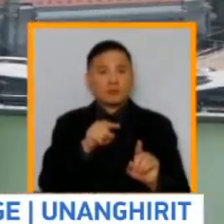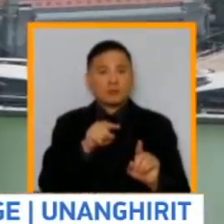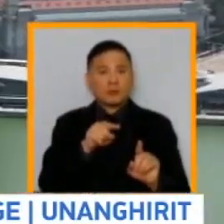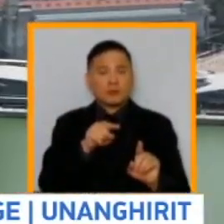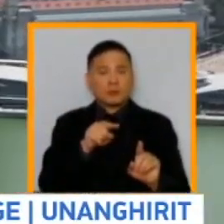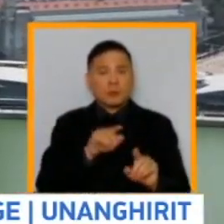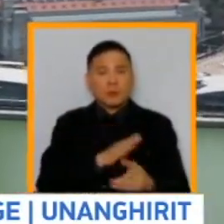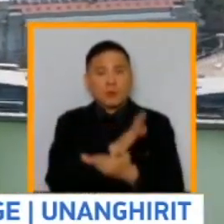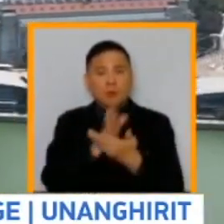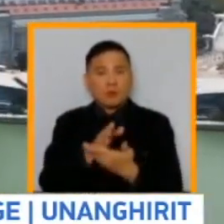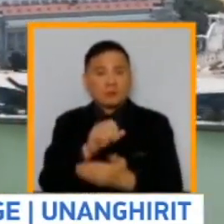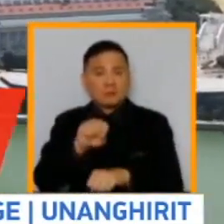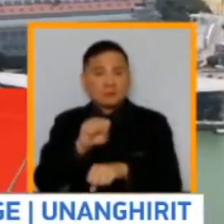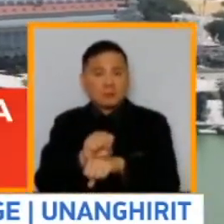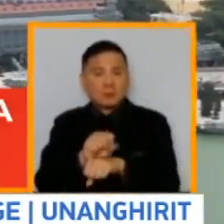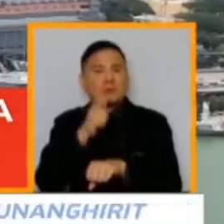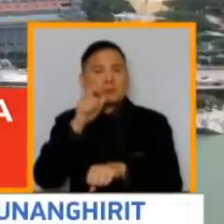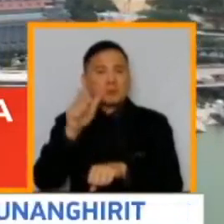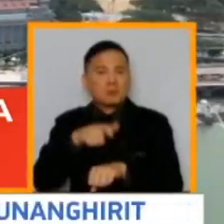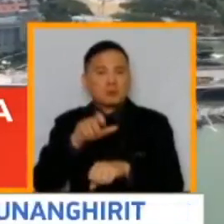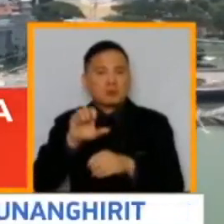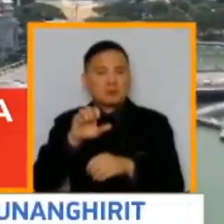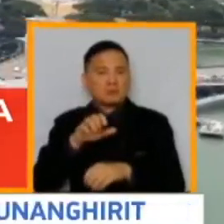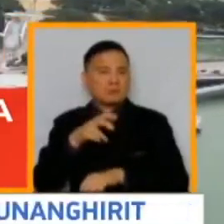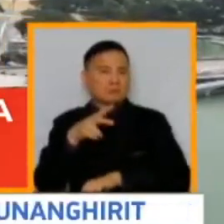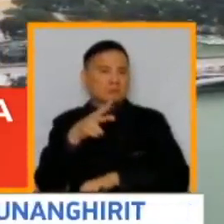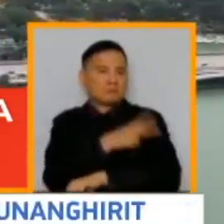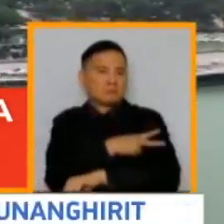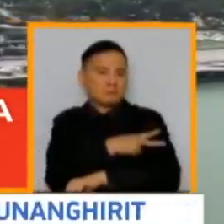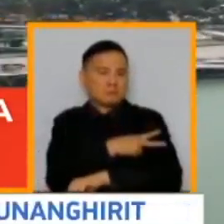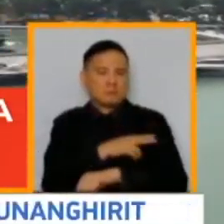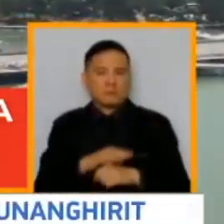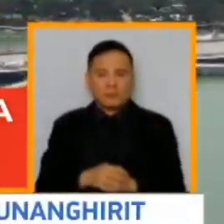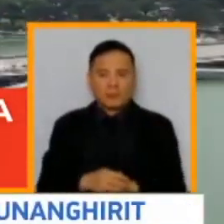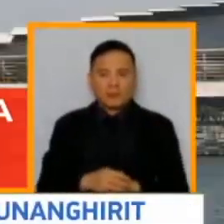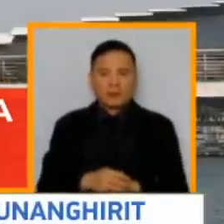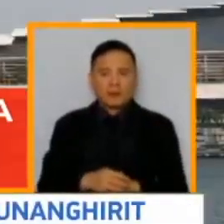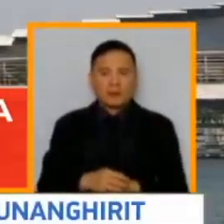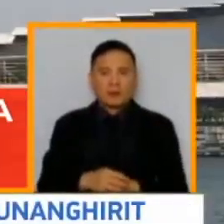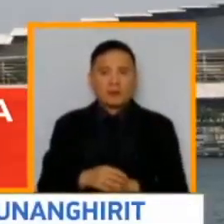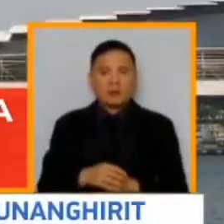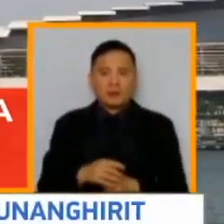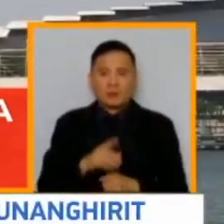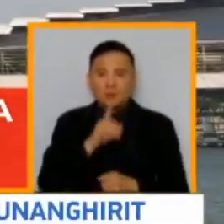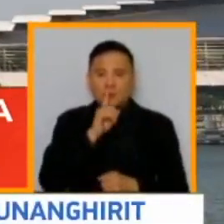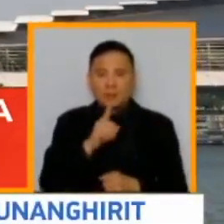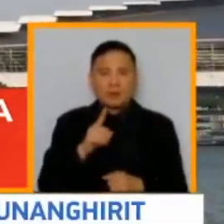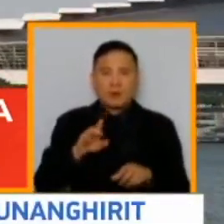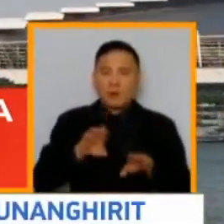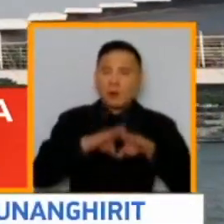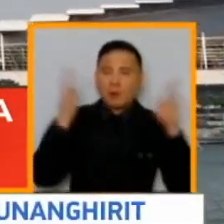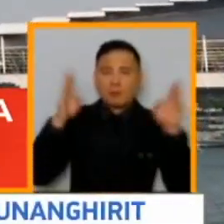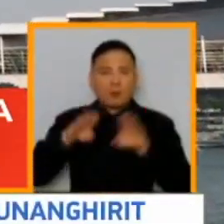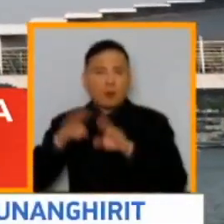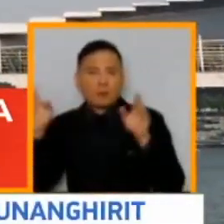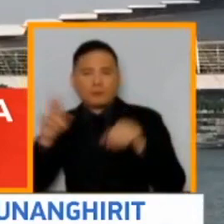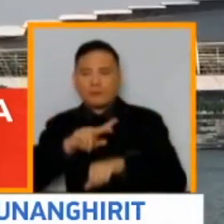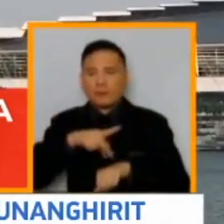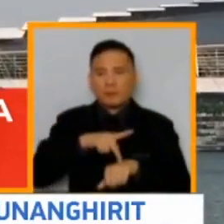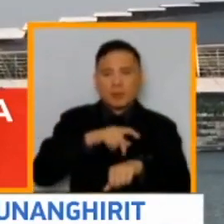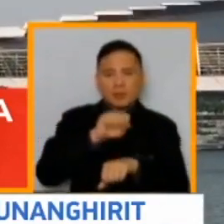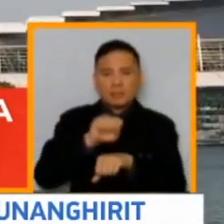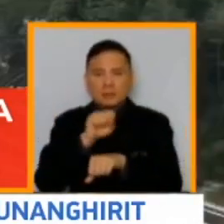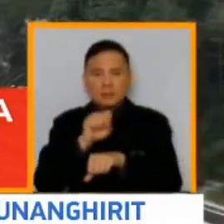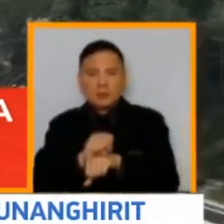ang pagbabalik ng vaccinated travel lane sa Singapore. Two-way ang VTL sa Pilipinas at Singapore. Ibig sabihin, ang mga biyaherong galing din